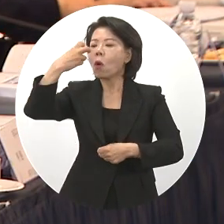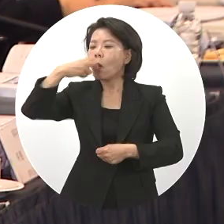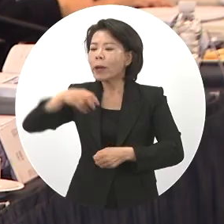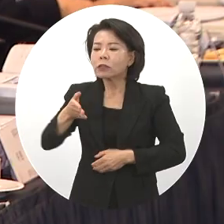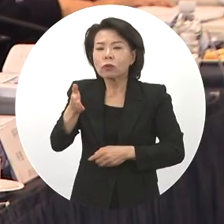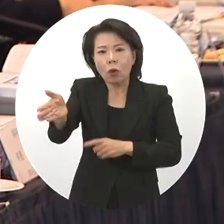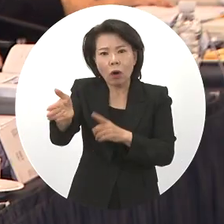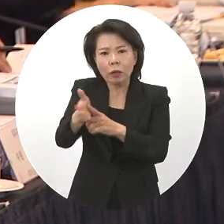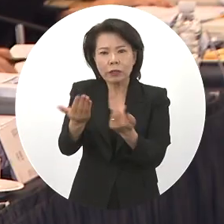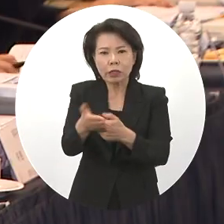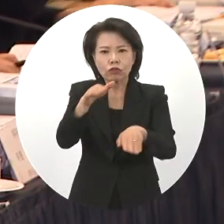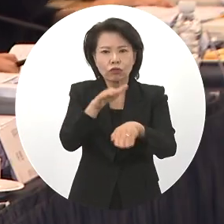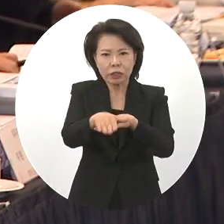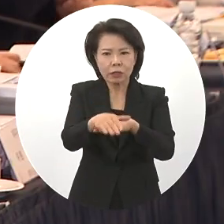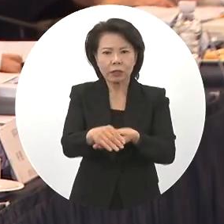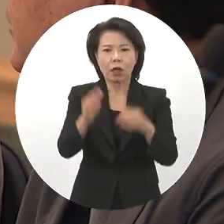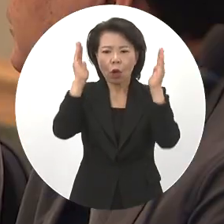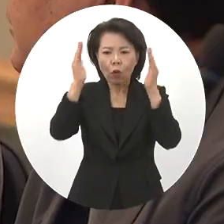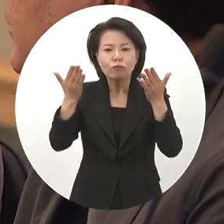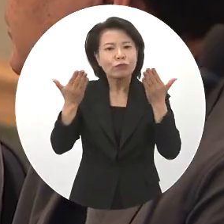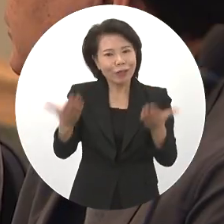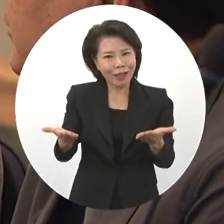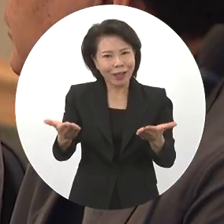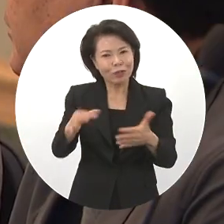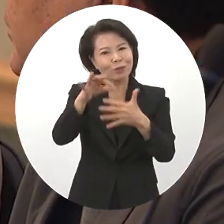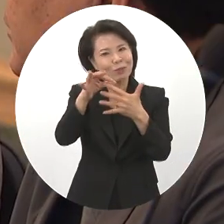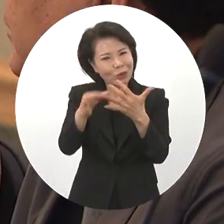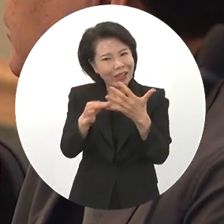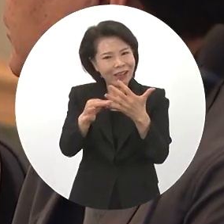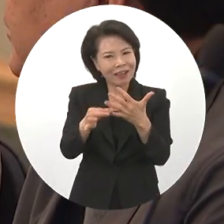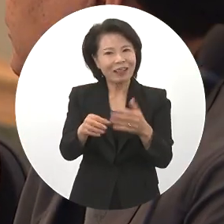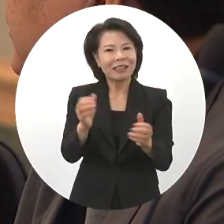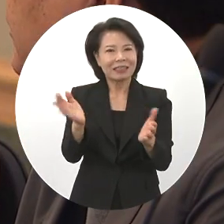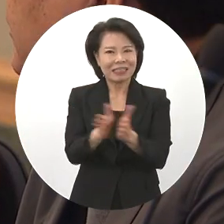캠퍼스를 기반으로 제주형 런케이션 모델을 구현합니다.